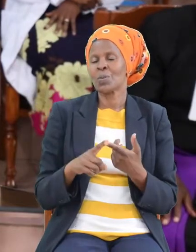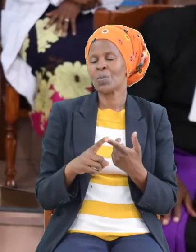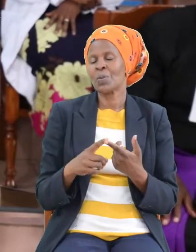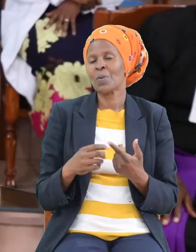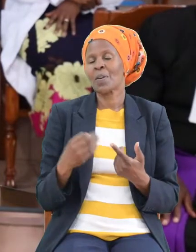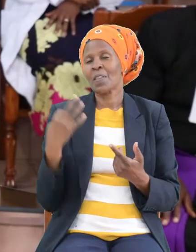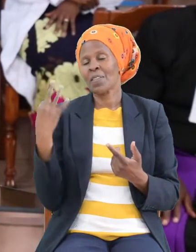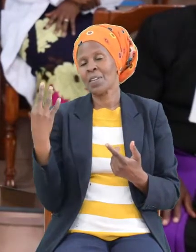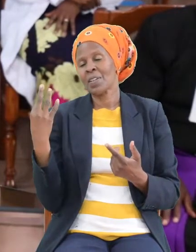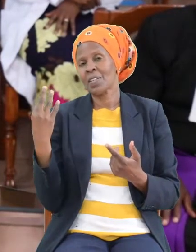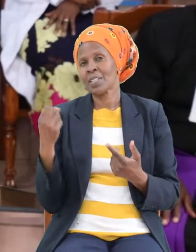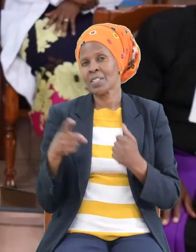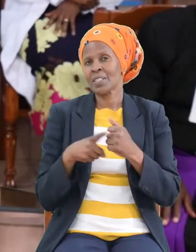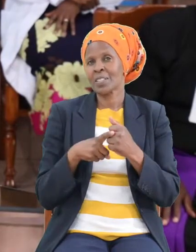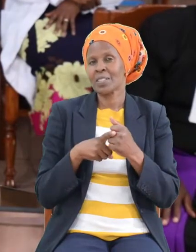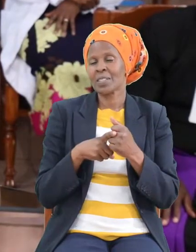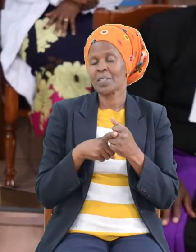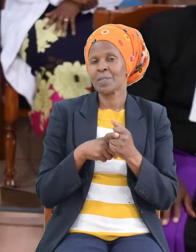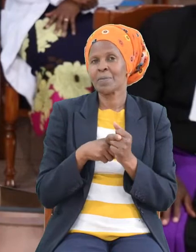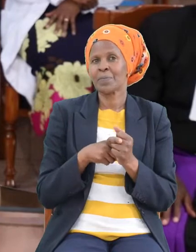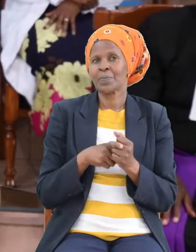39 tukisomewa na Kiambi.